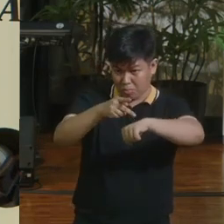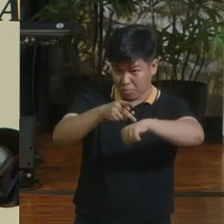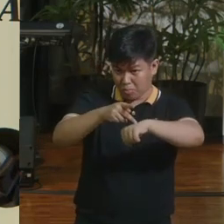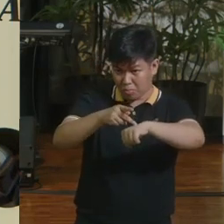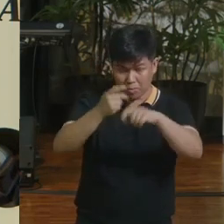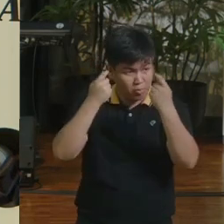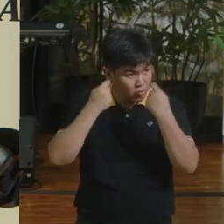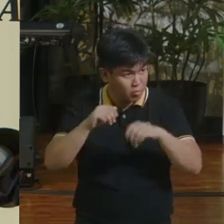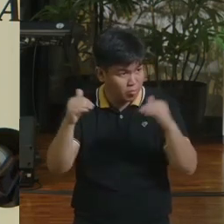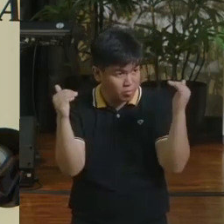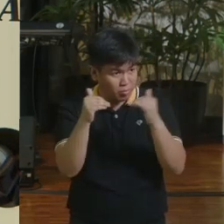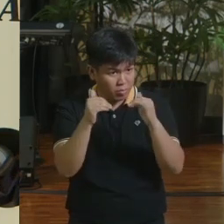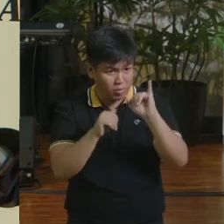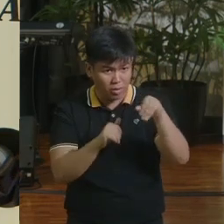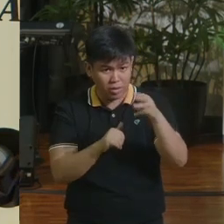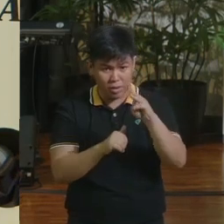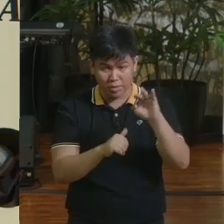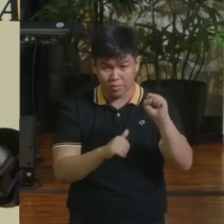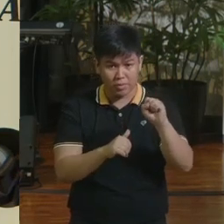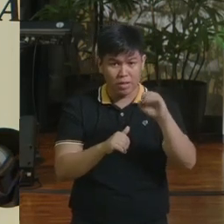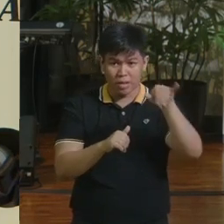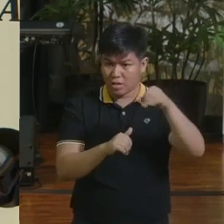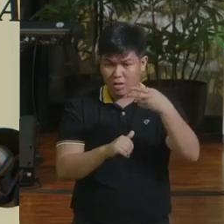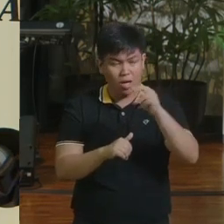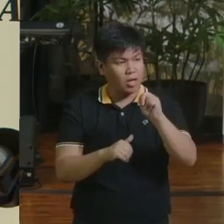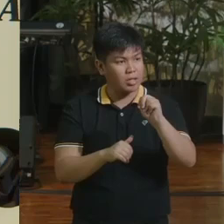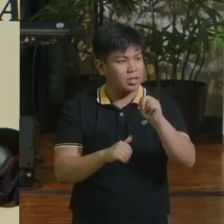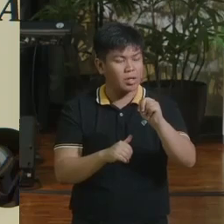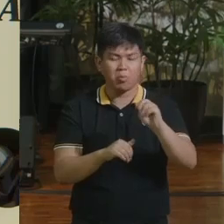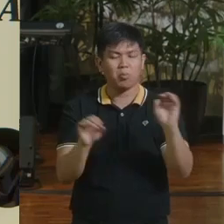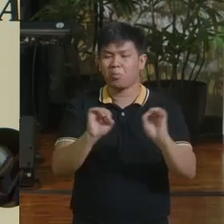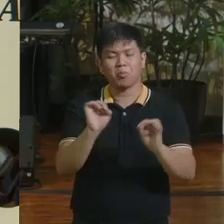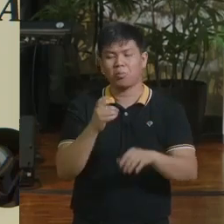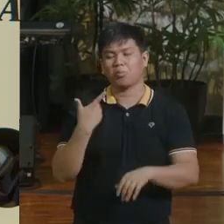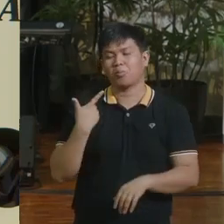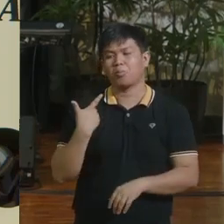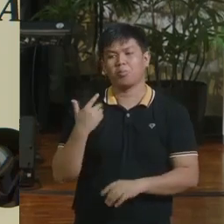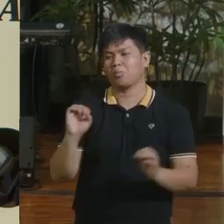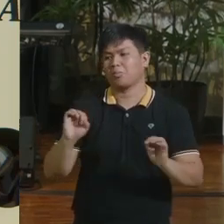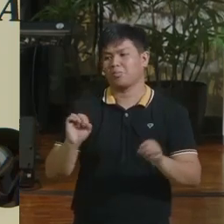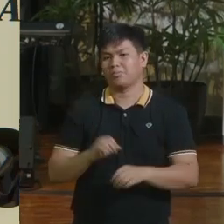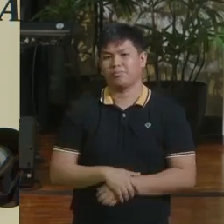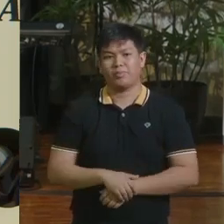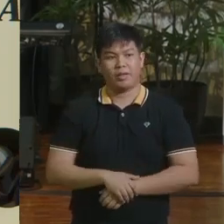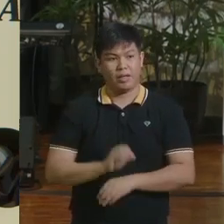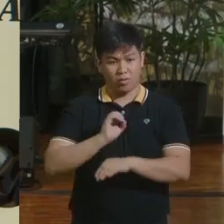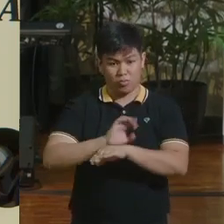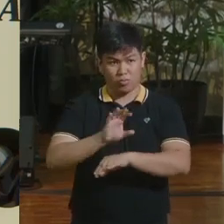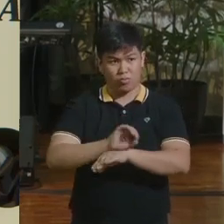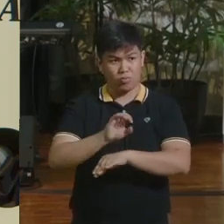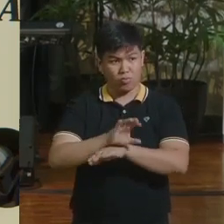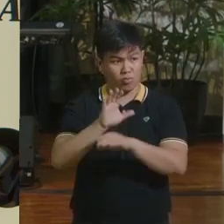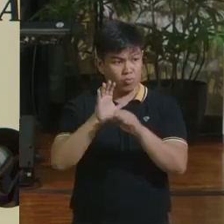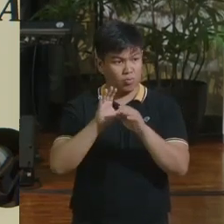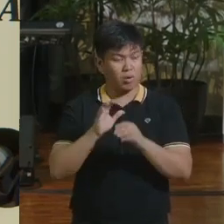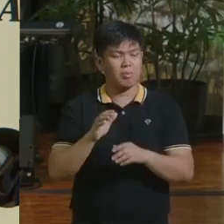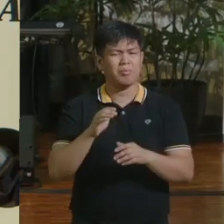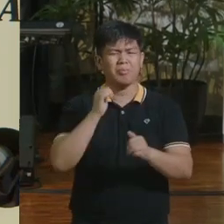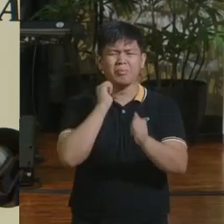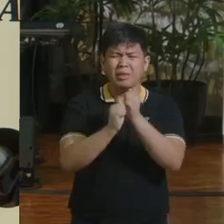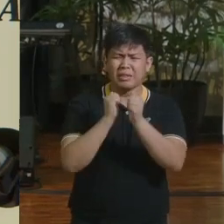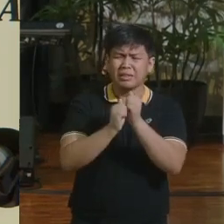flesh and blood. I did not consult. Yung word na consult ay word na